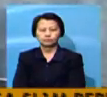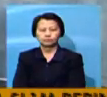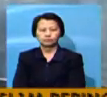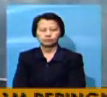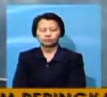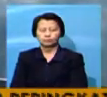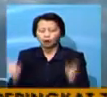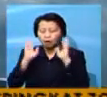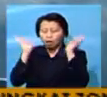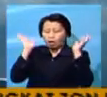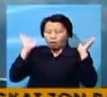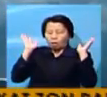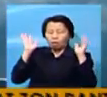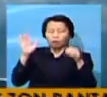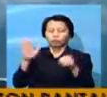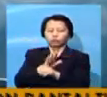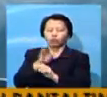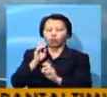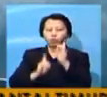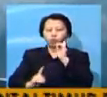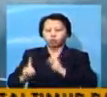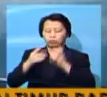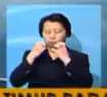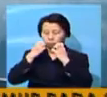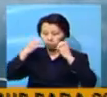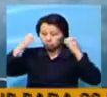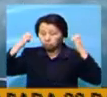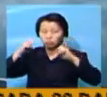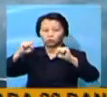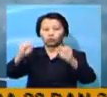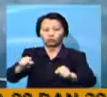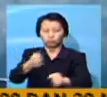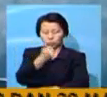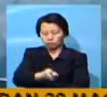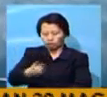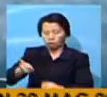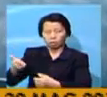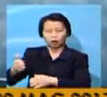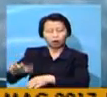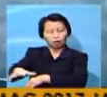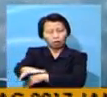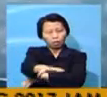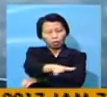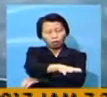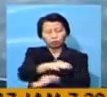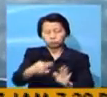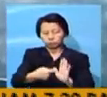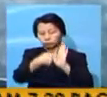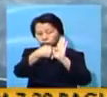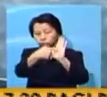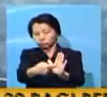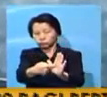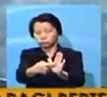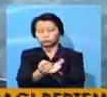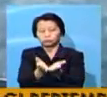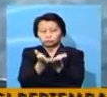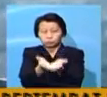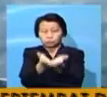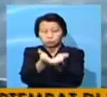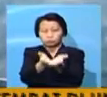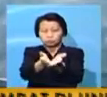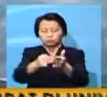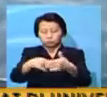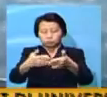mencemaskan dan penuh dramatik kecanggihan dan keupayaan Aset perairan ditunjulkan pada pertunjukan segmen maritim yang